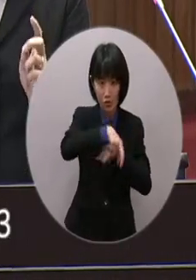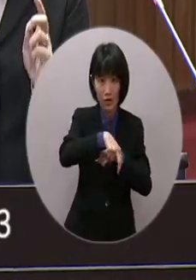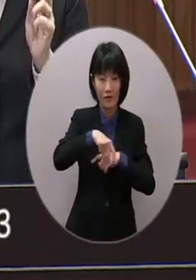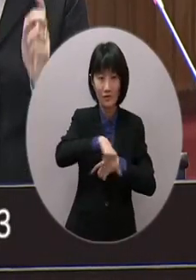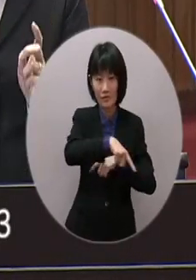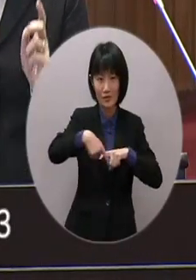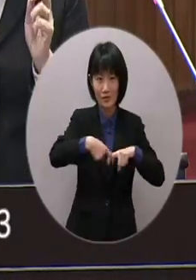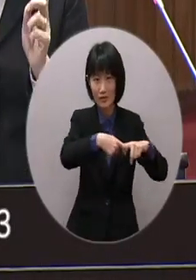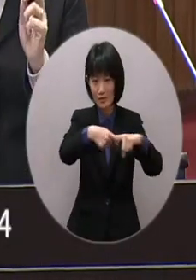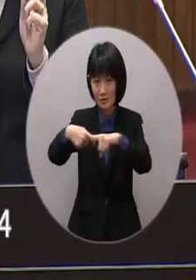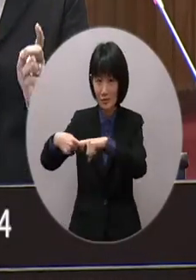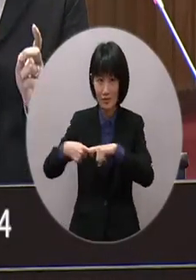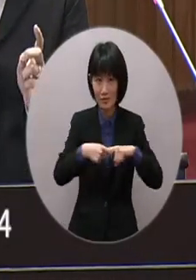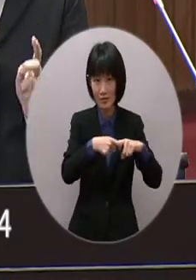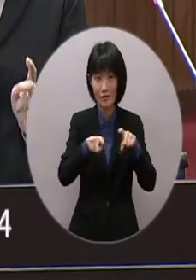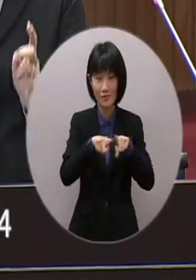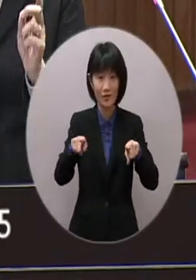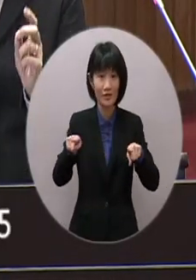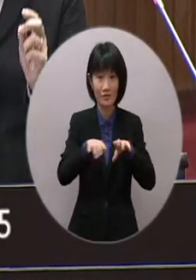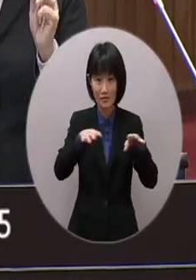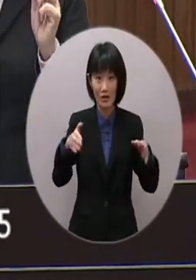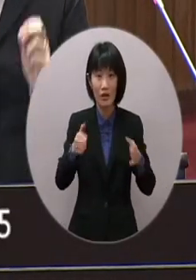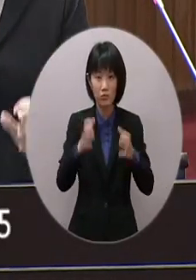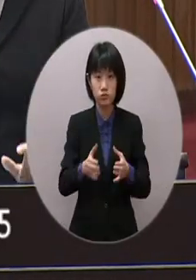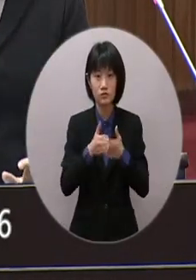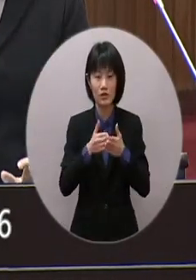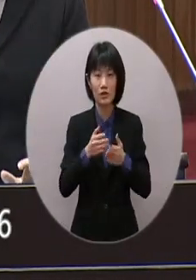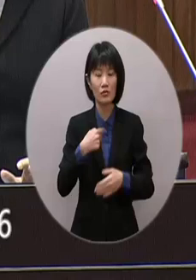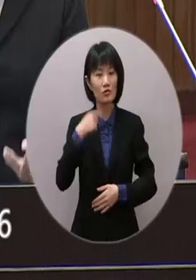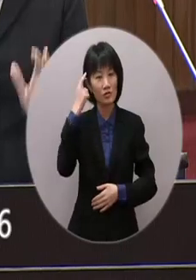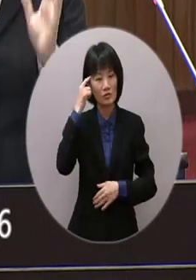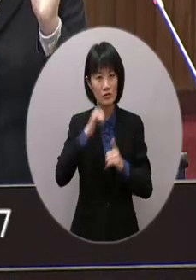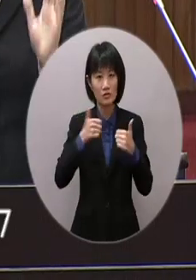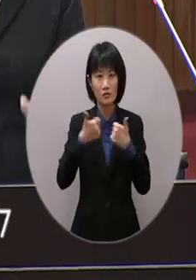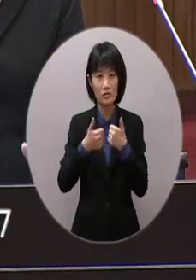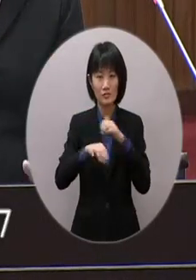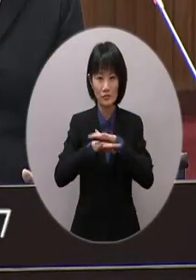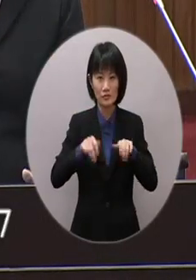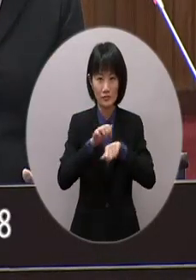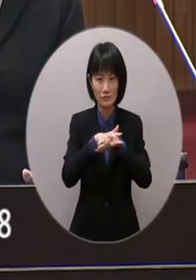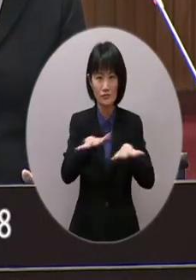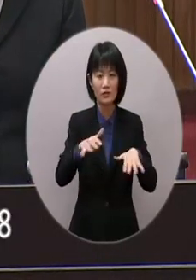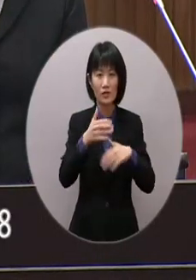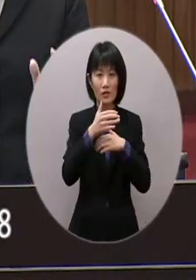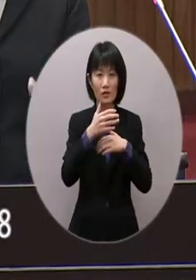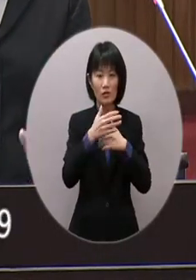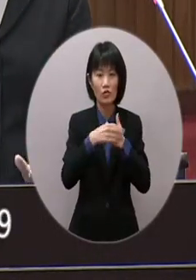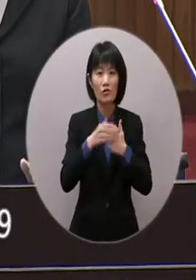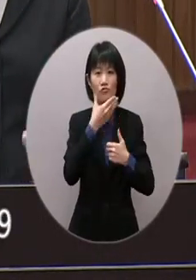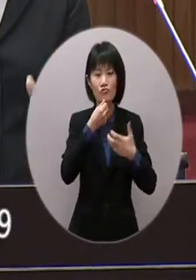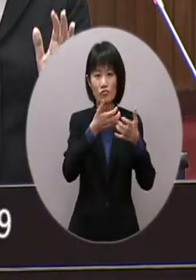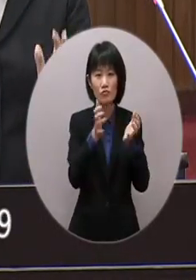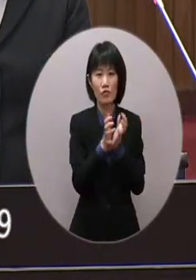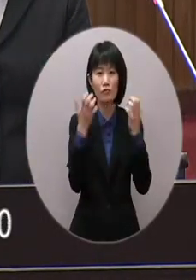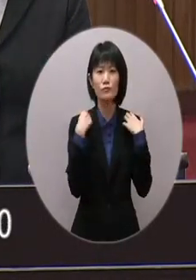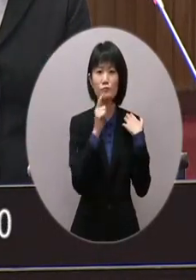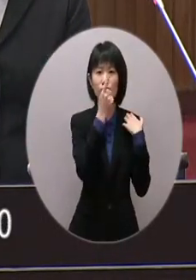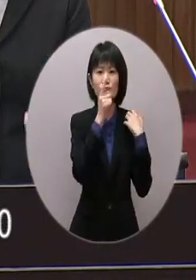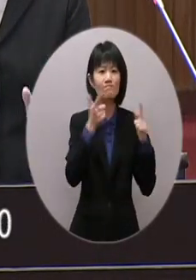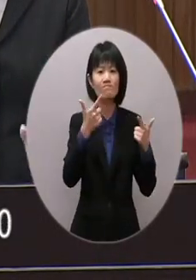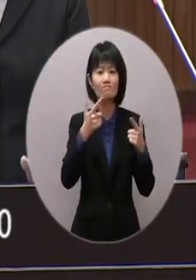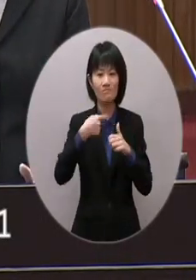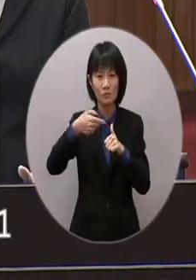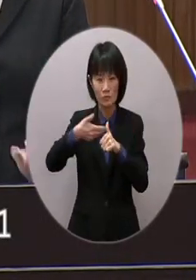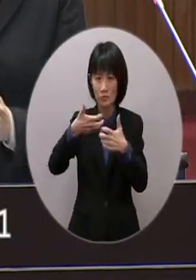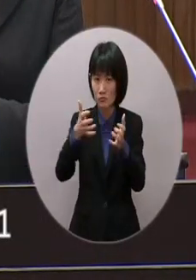全同意哈这样一个主张，因为其实社会安全网绝对不是卫福部的工作而已，它一定还是跟我们的教育